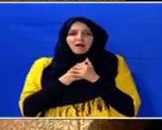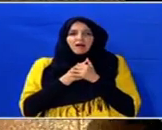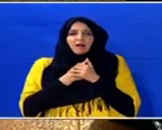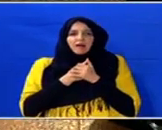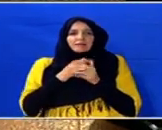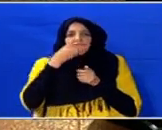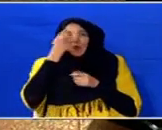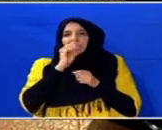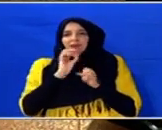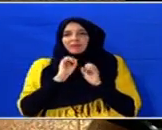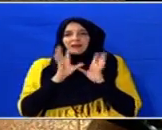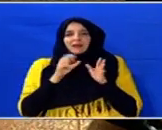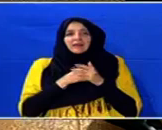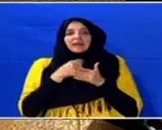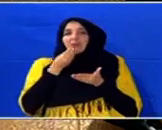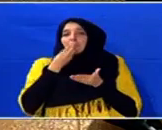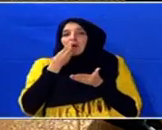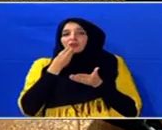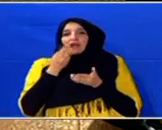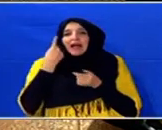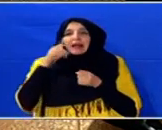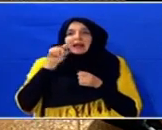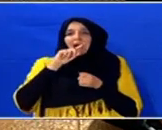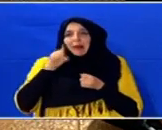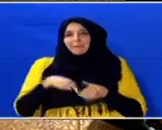خلاص واضح الكلام تاعو، الاكل تاعو اللي حلال ولا حرام.